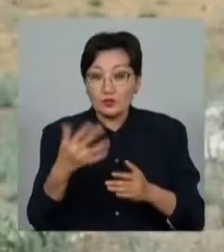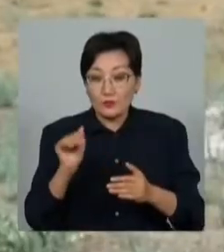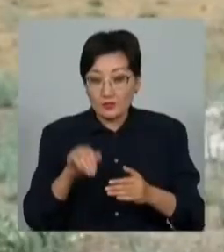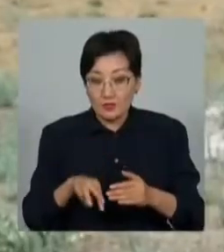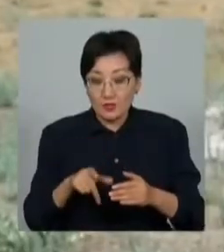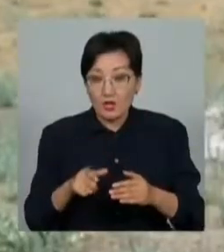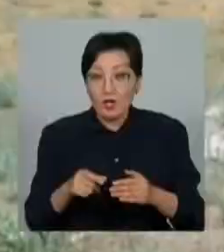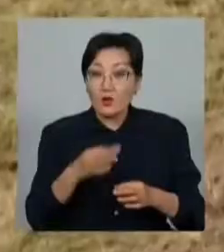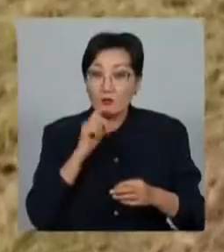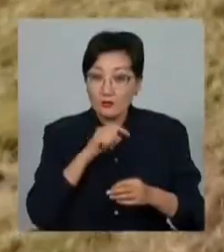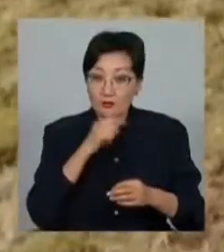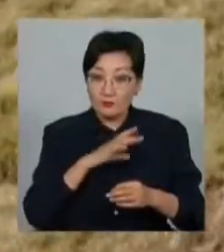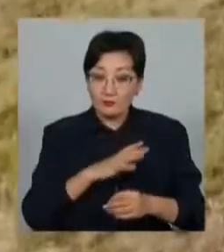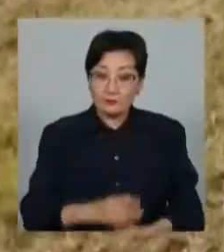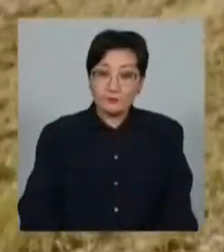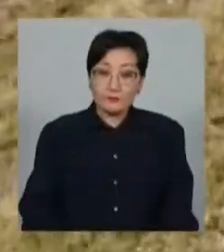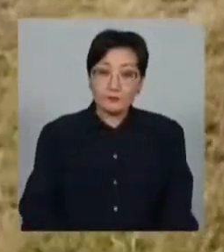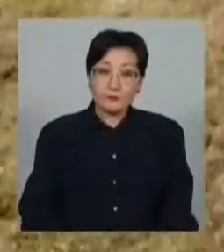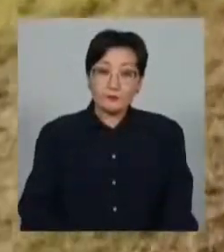мың теңгесін үнемдеген.